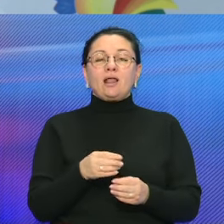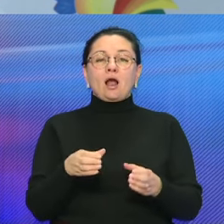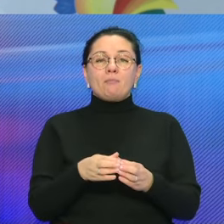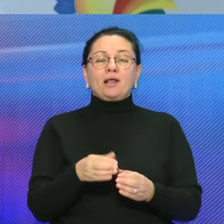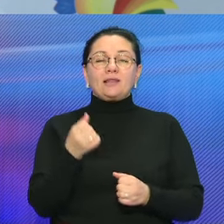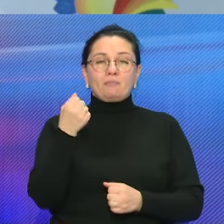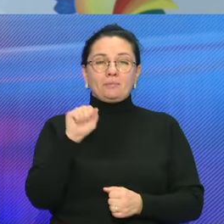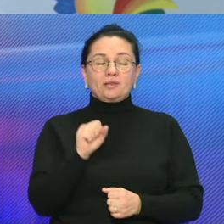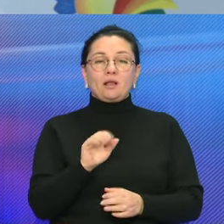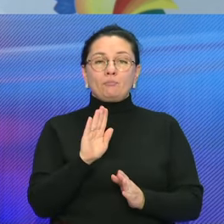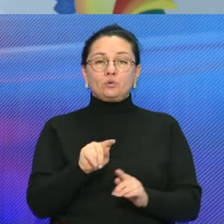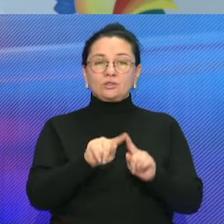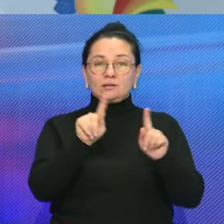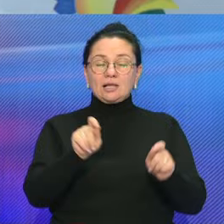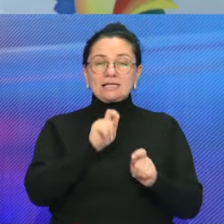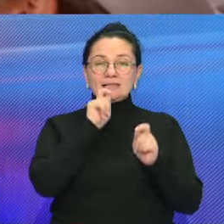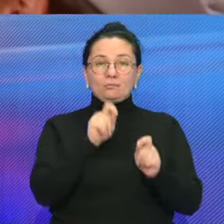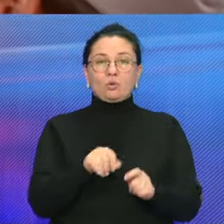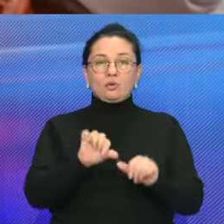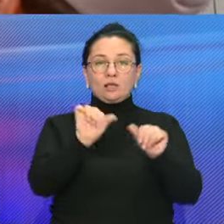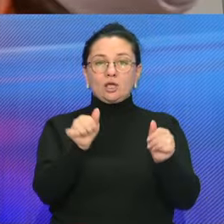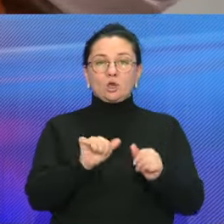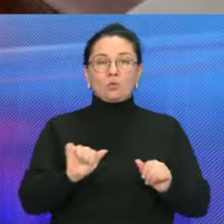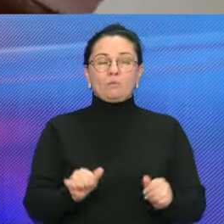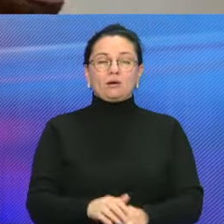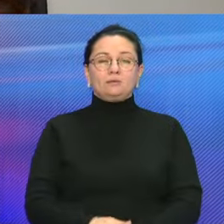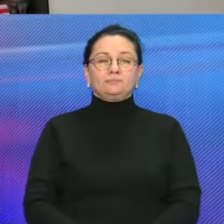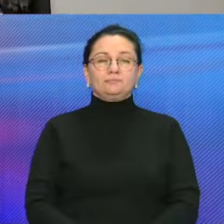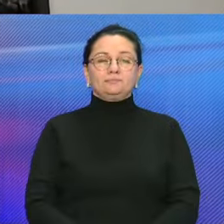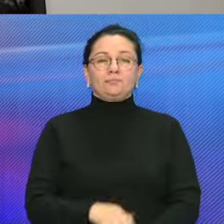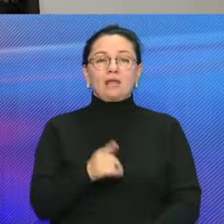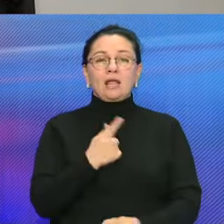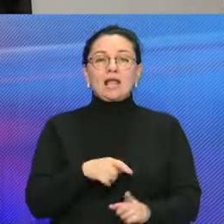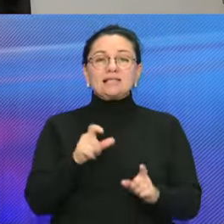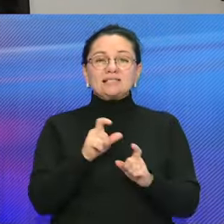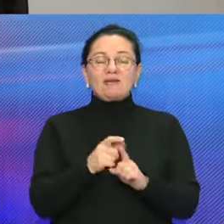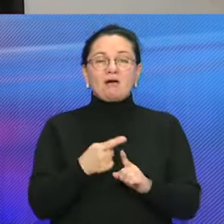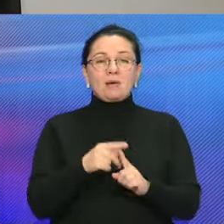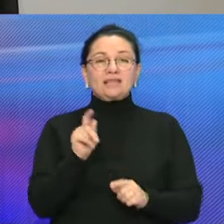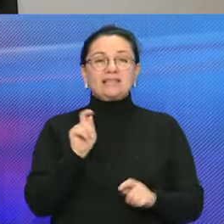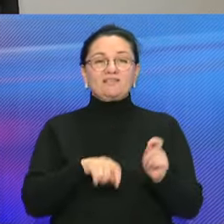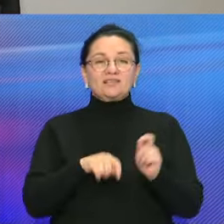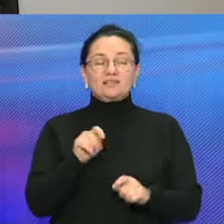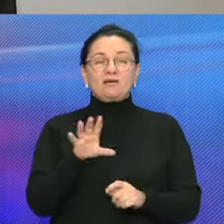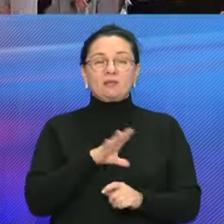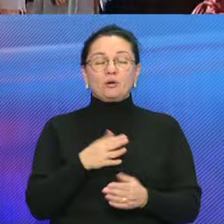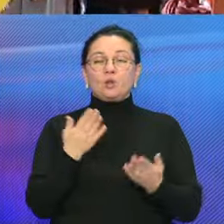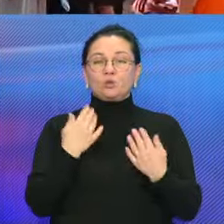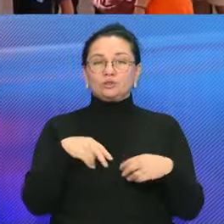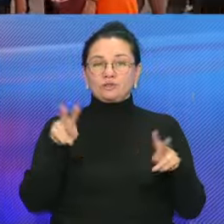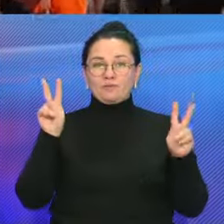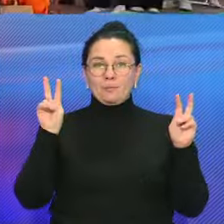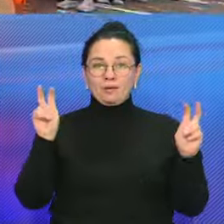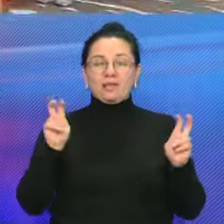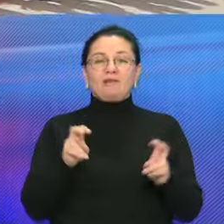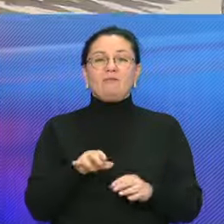Патриота, памятный диплом и переходящий кубок. Да слова, гэты фестываль стаў ўжо брэндавай падзеяй ў